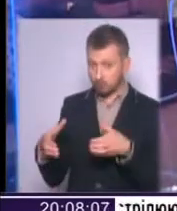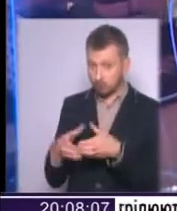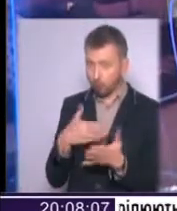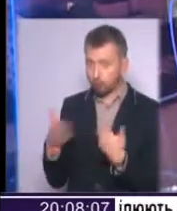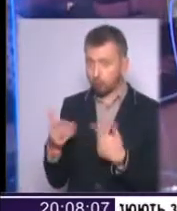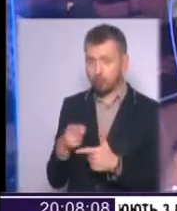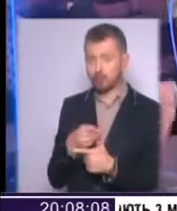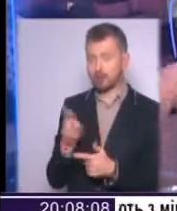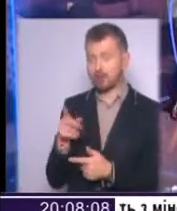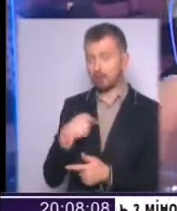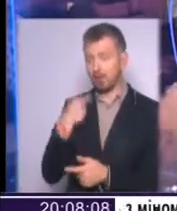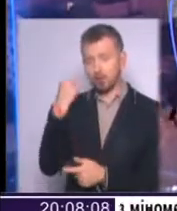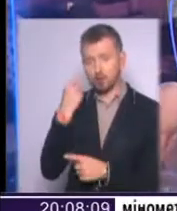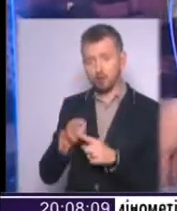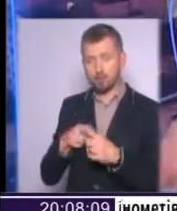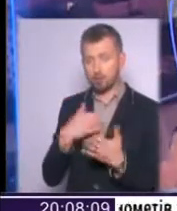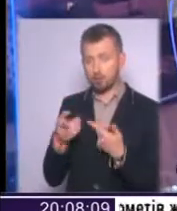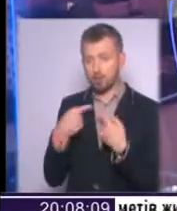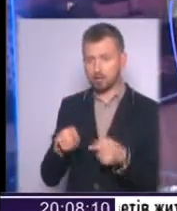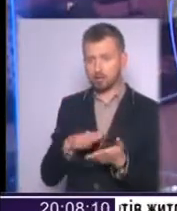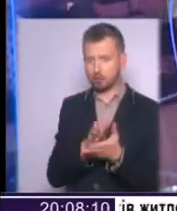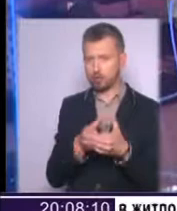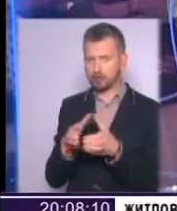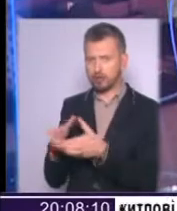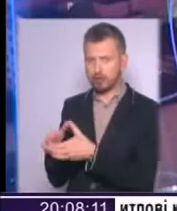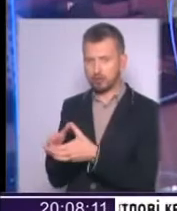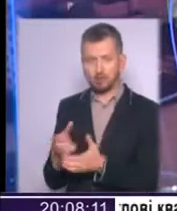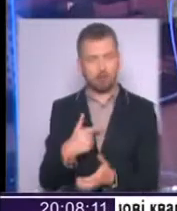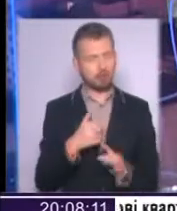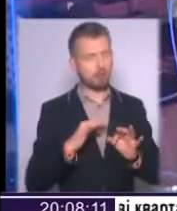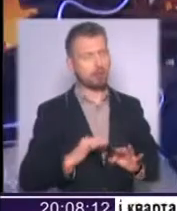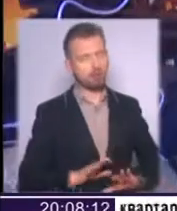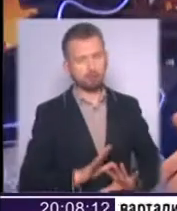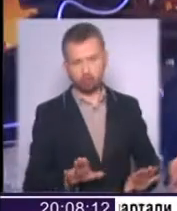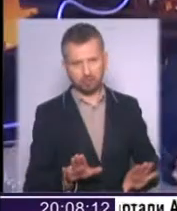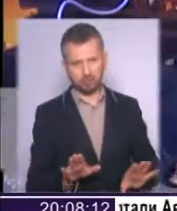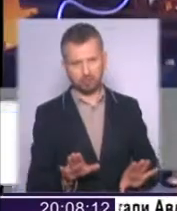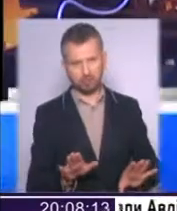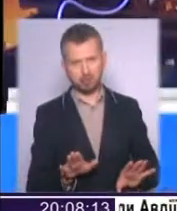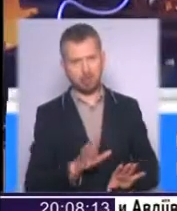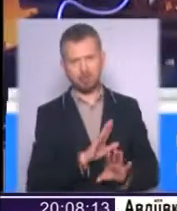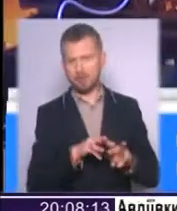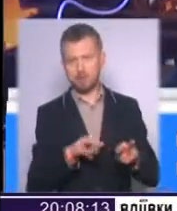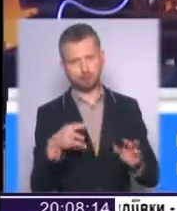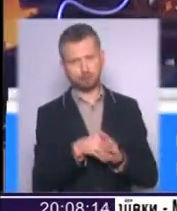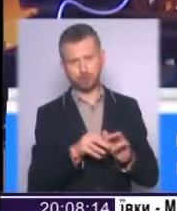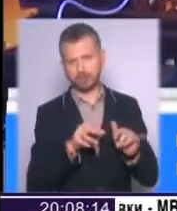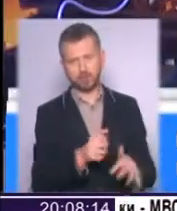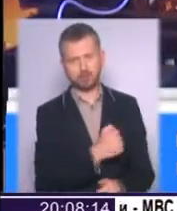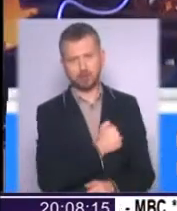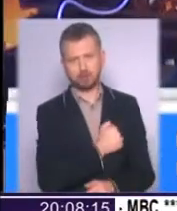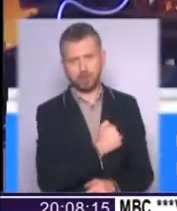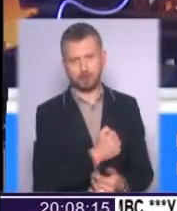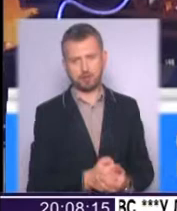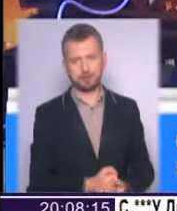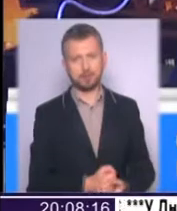Ні. Чи, як я чув, це стосується різних політичних сил у парламенті? Я не прокурор і не міністр внутрішніх справ, на жаль. От,